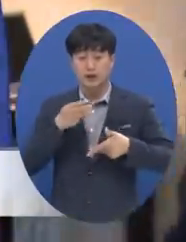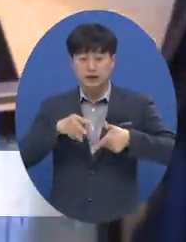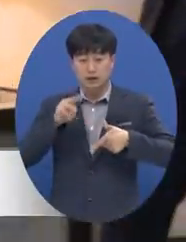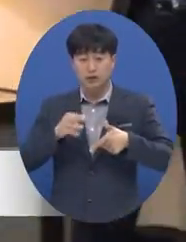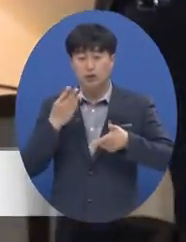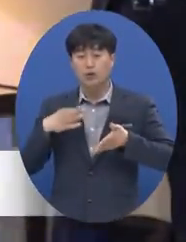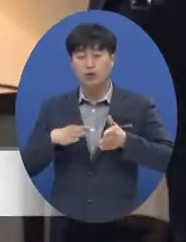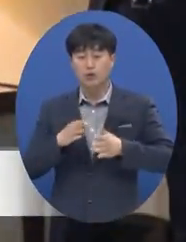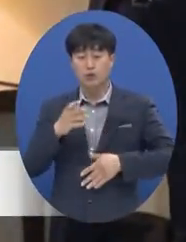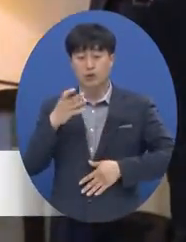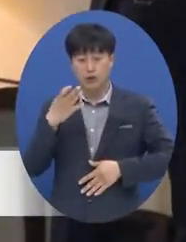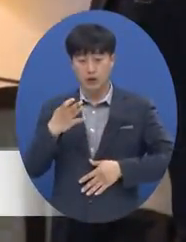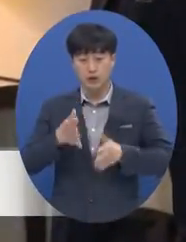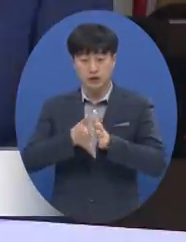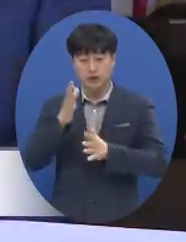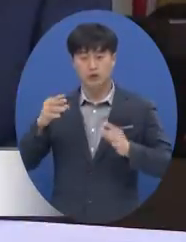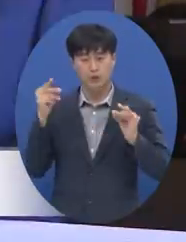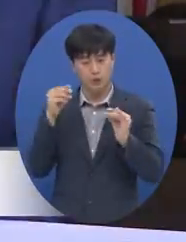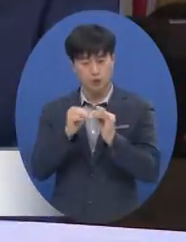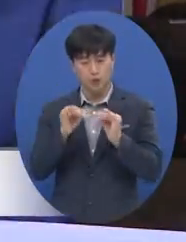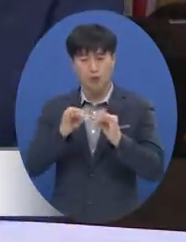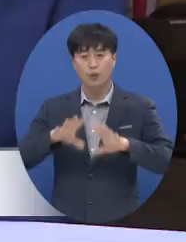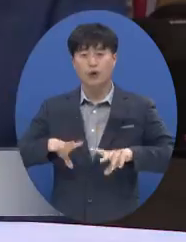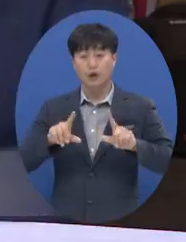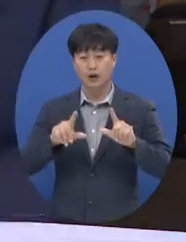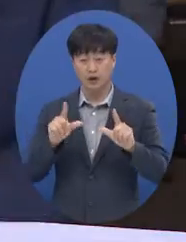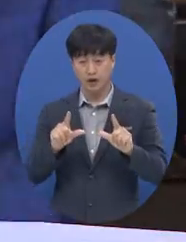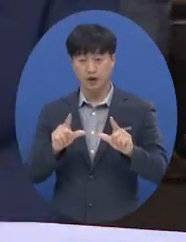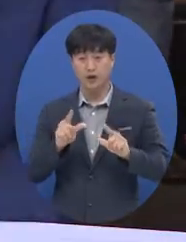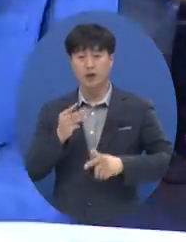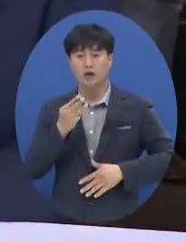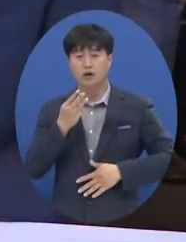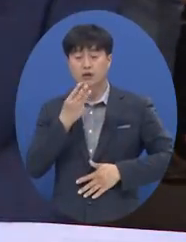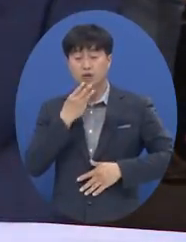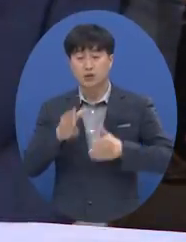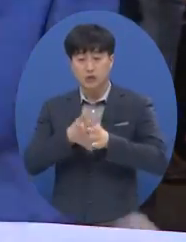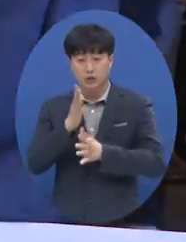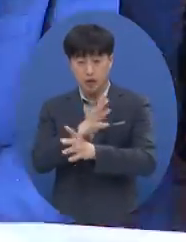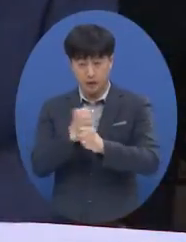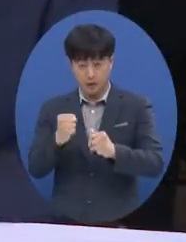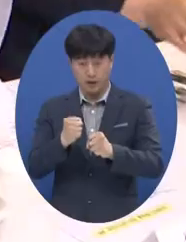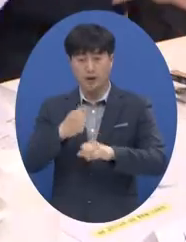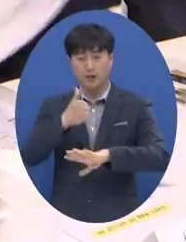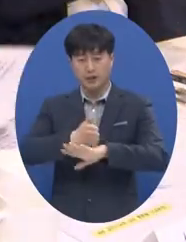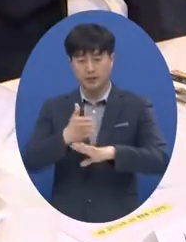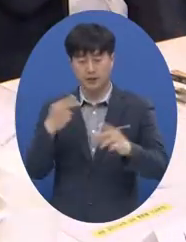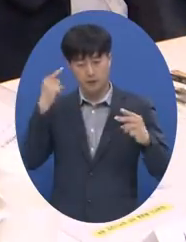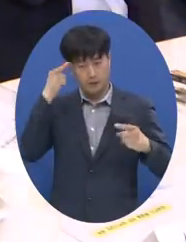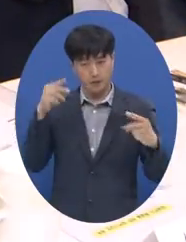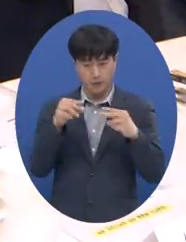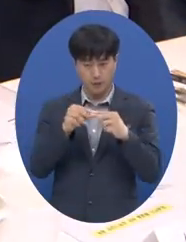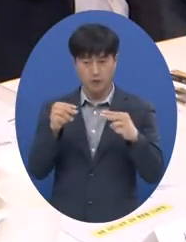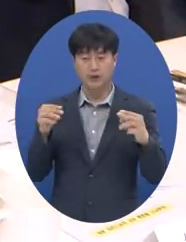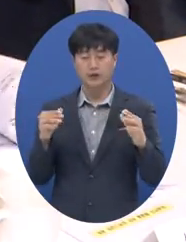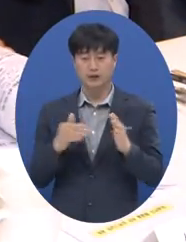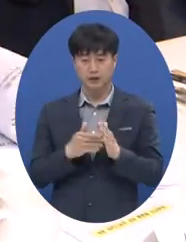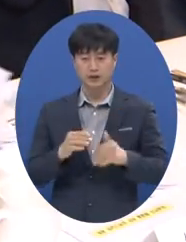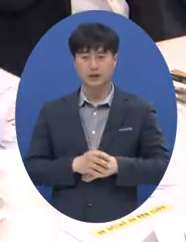도내 14개 시군의 동의를 얻어냈고 올해 초부터 서울시와 실무협의회를 꾸려 마침내 최종 동의를